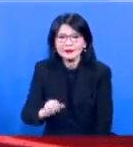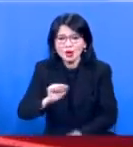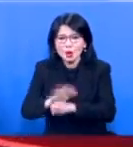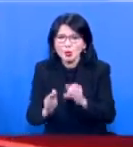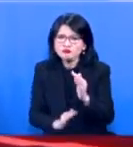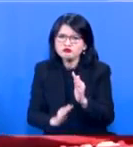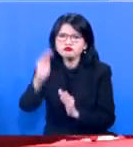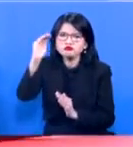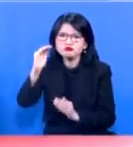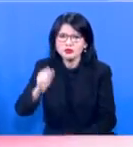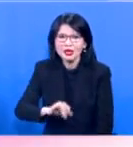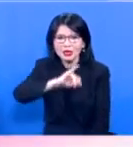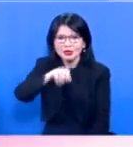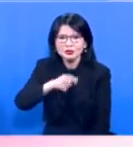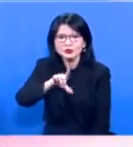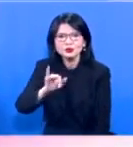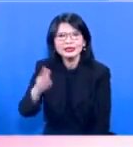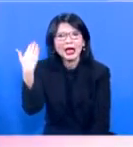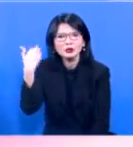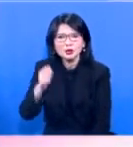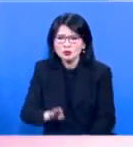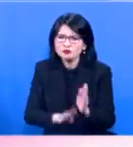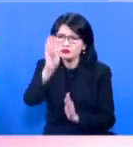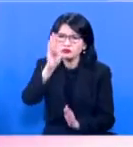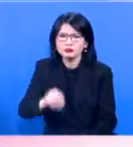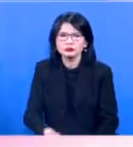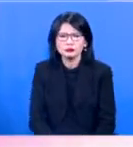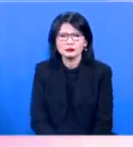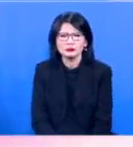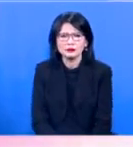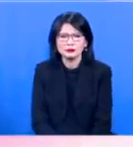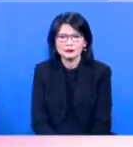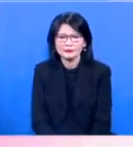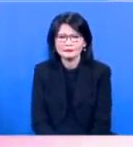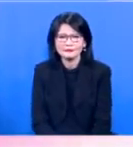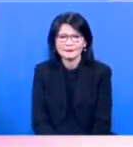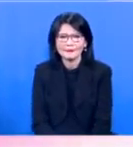kasus COVID-19 pada periode Juli lalu. Tim Liputan CNN Indonesia.